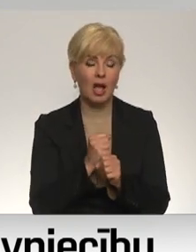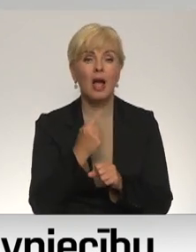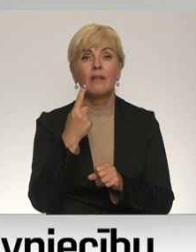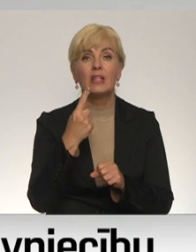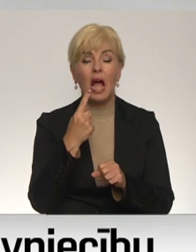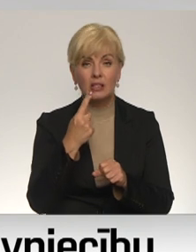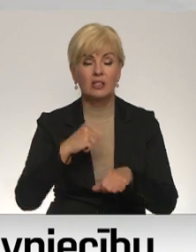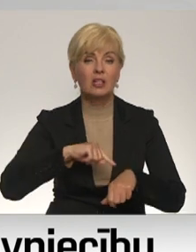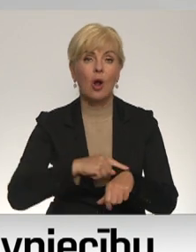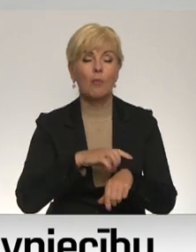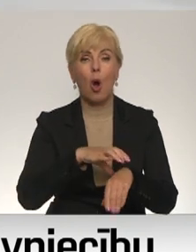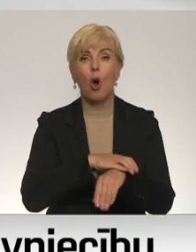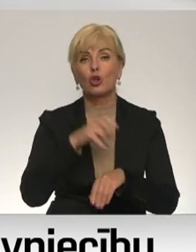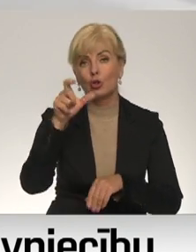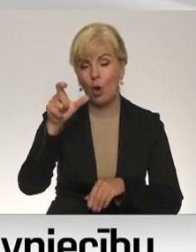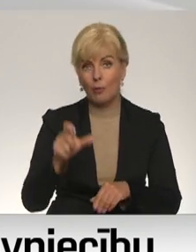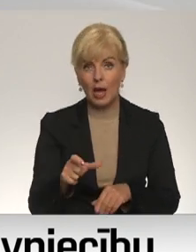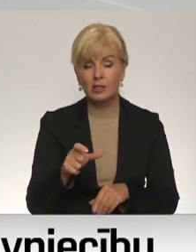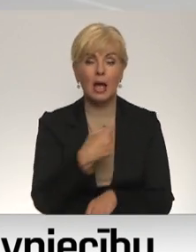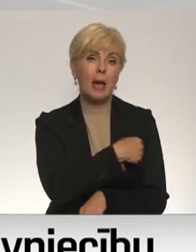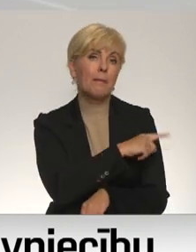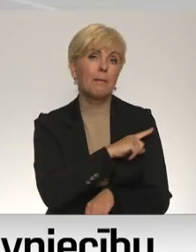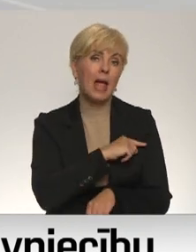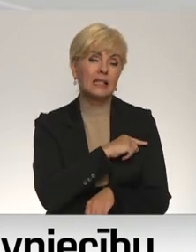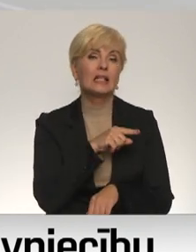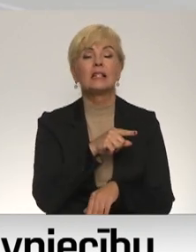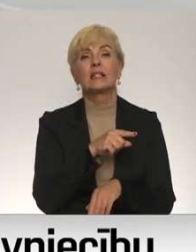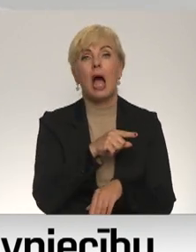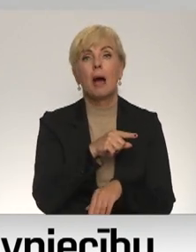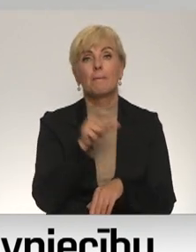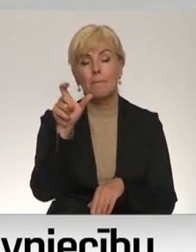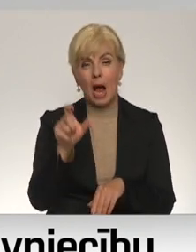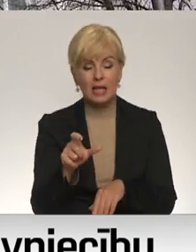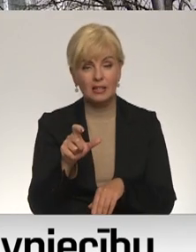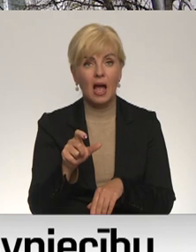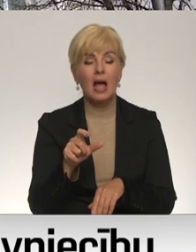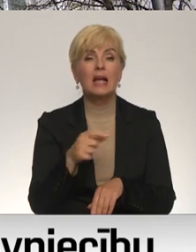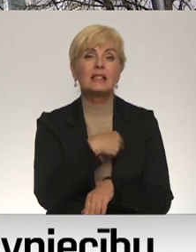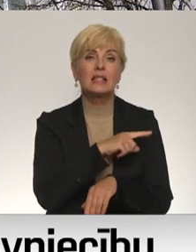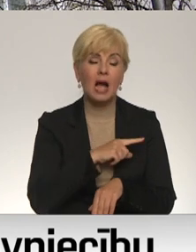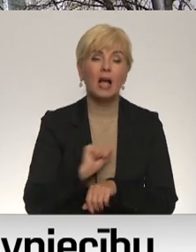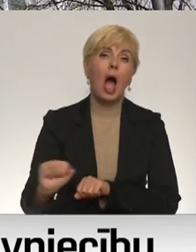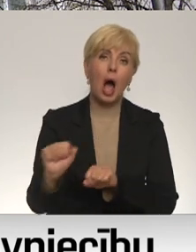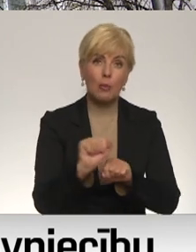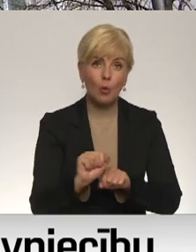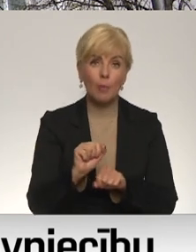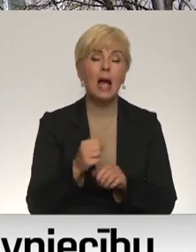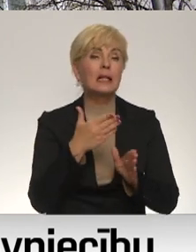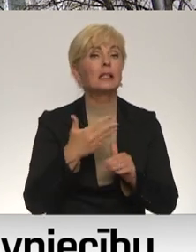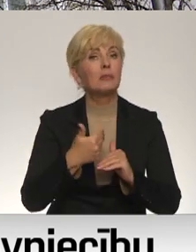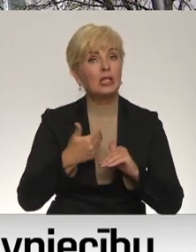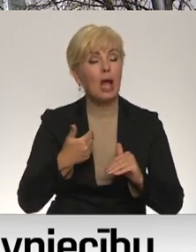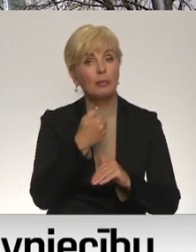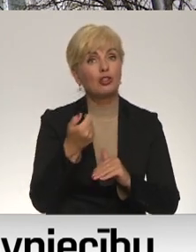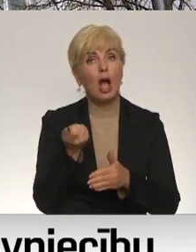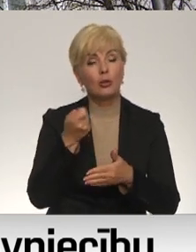traumatologs ortopēds, arī medicīniskā māsa, sanitāri, apkopēji. Slimnīca iepriekšējo gadu